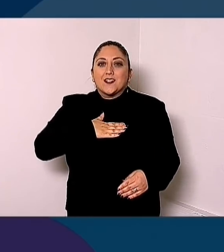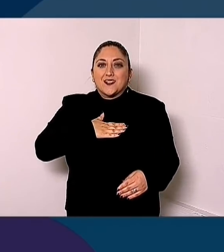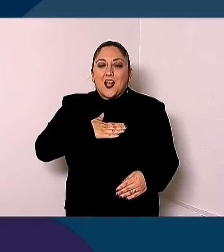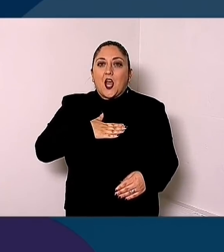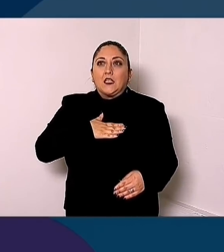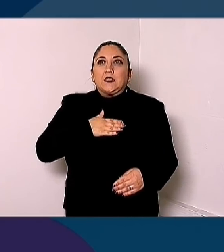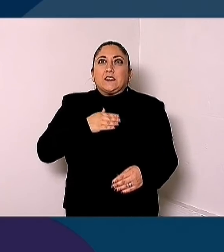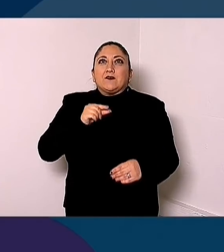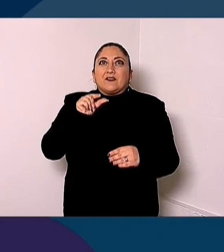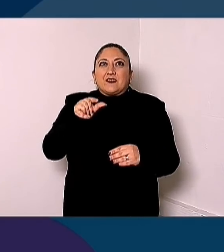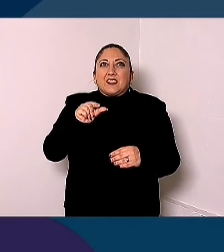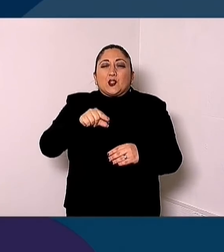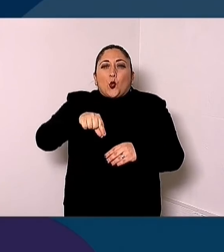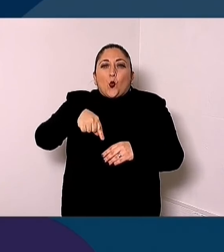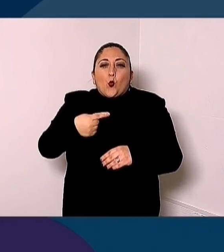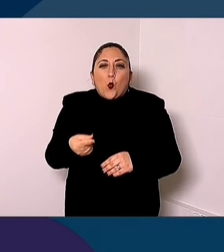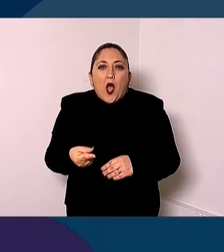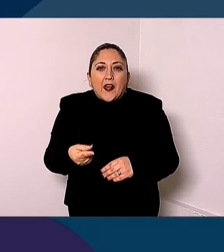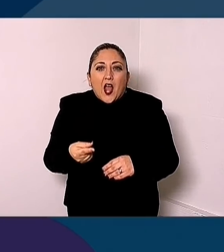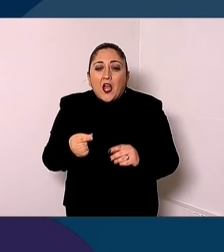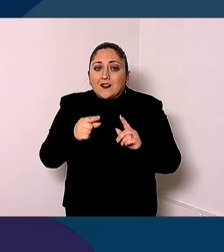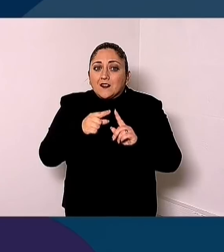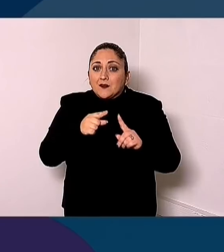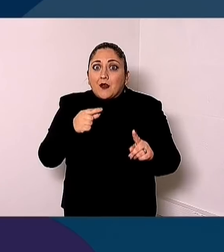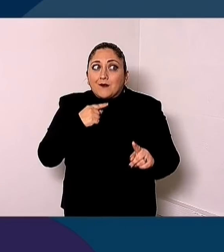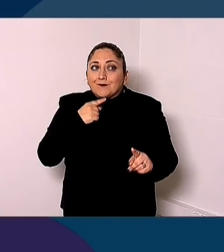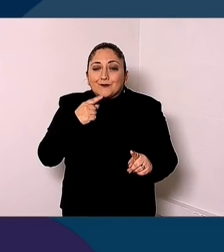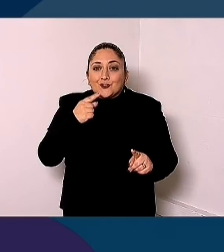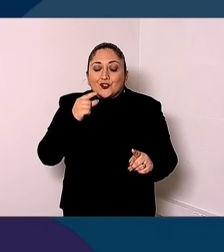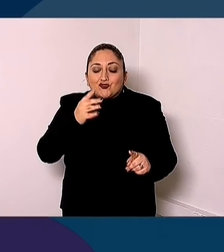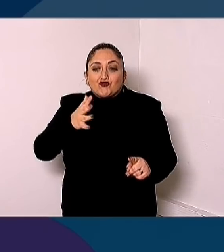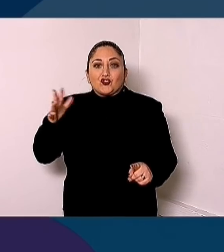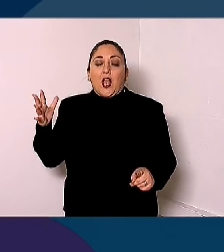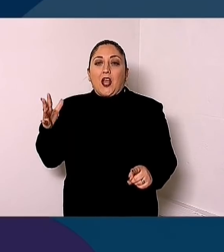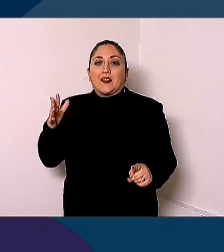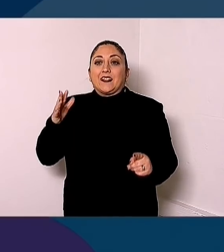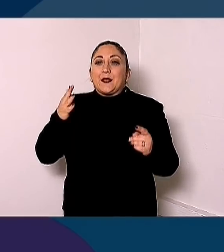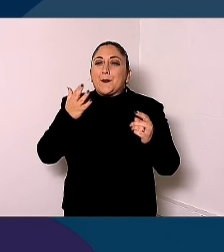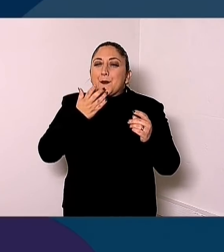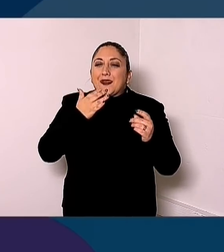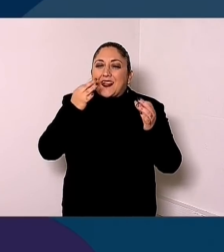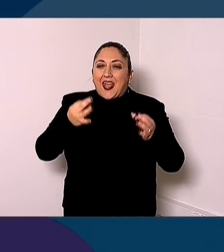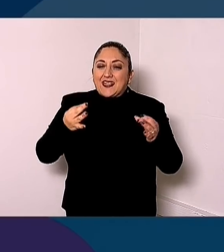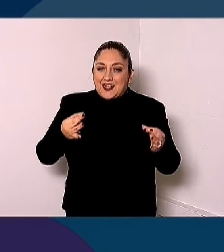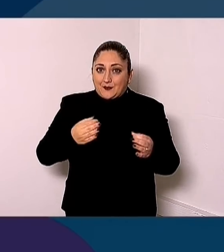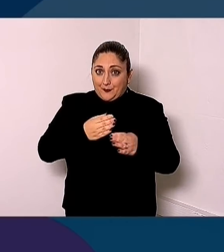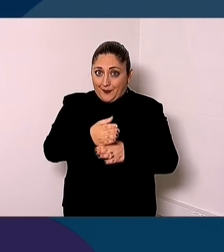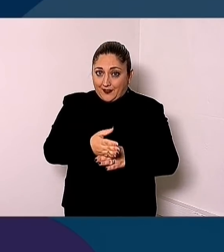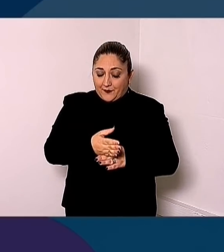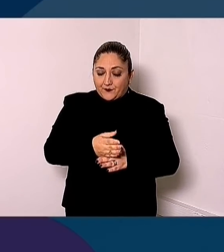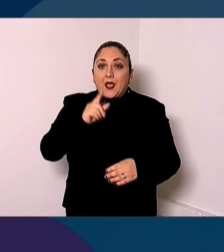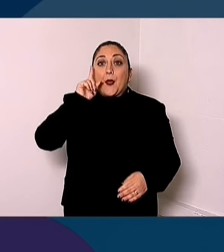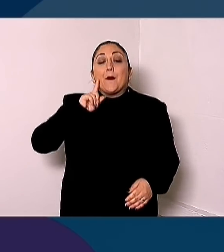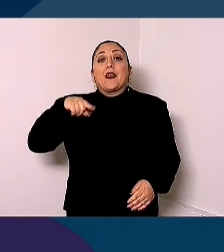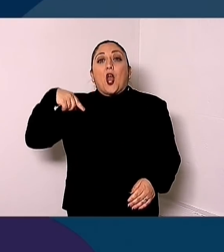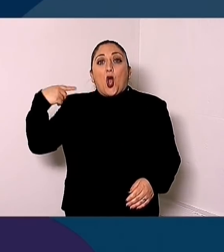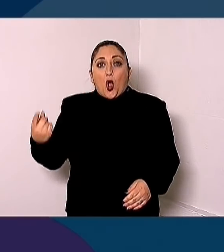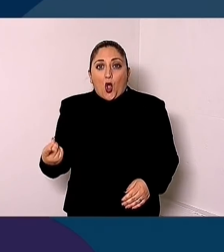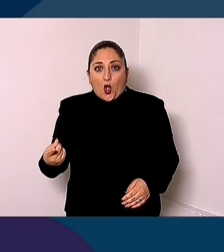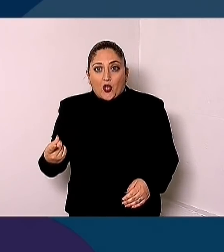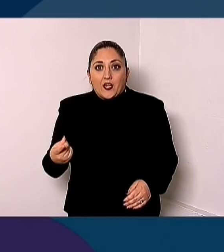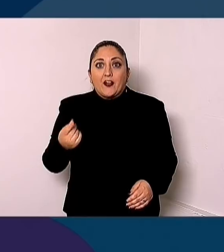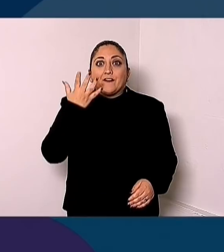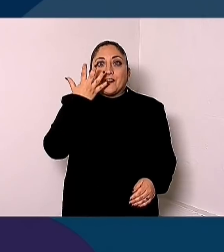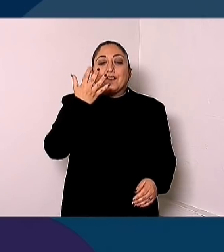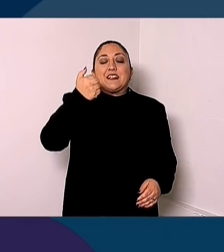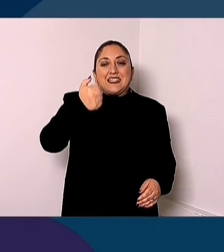ilhom ftit fuqha u ma stajniex nidentifikaw eżatt meta beda s-sintomi. Mara Malti oħra ta'